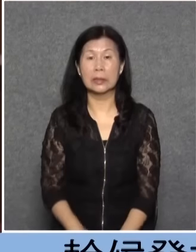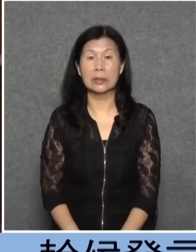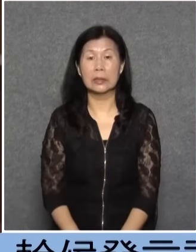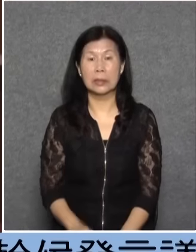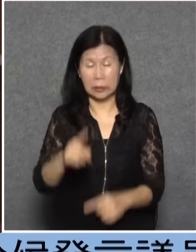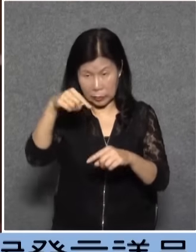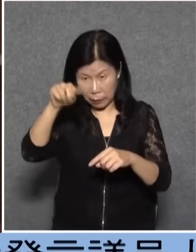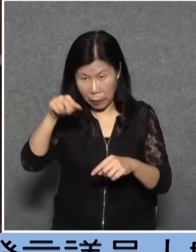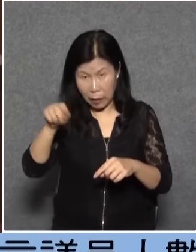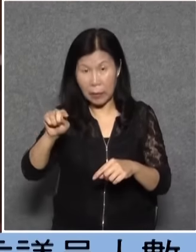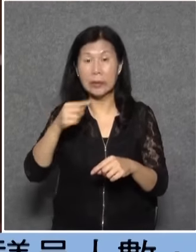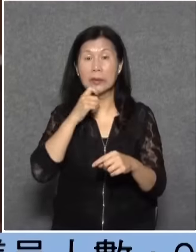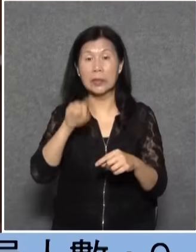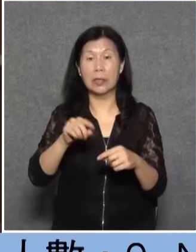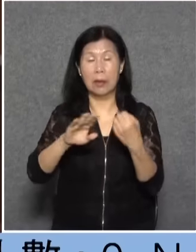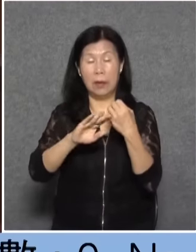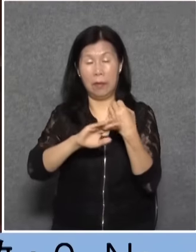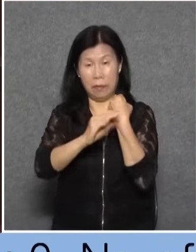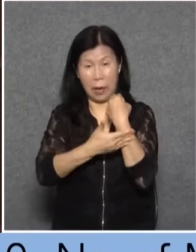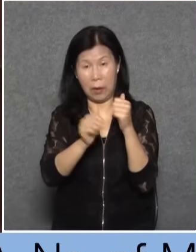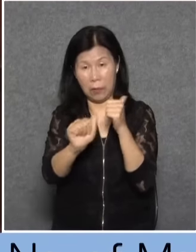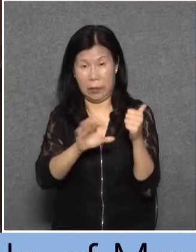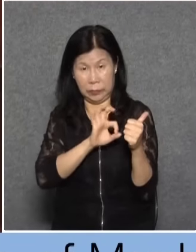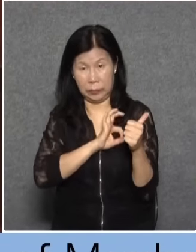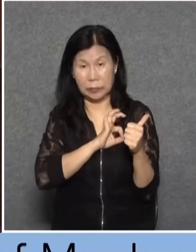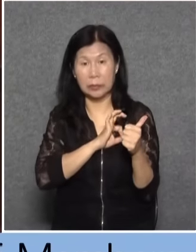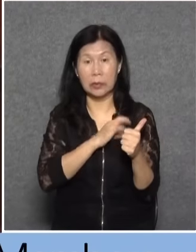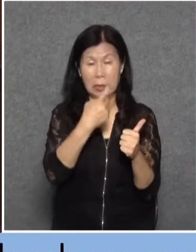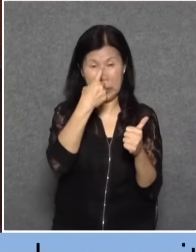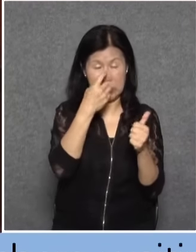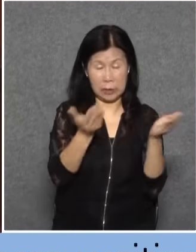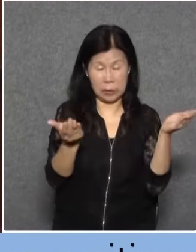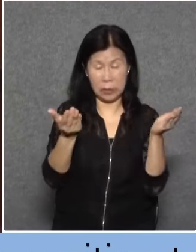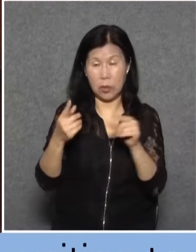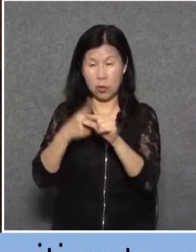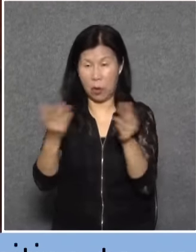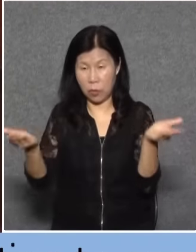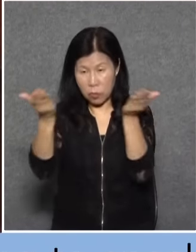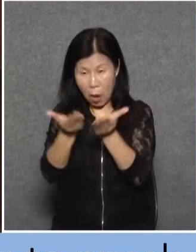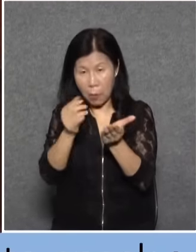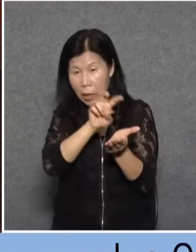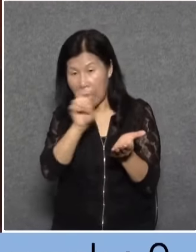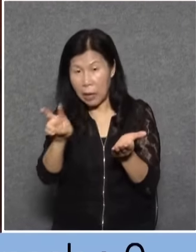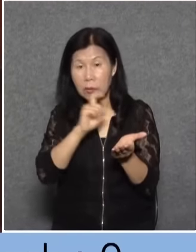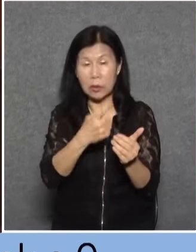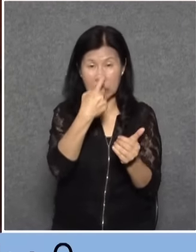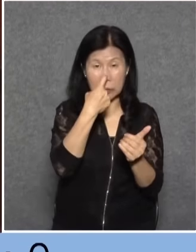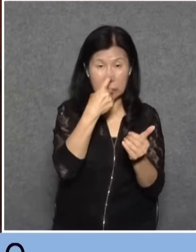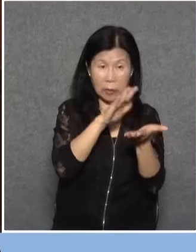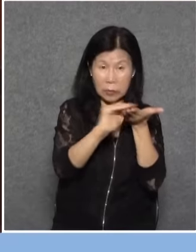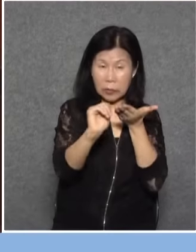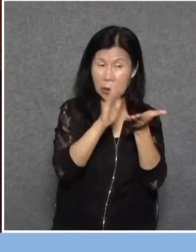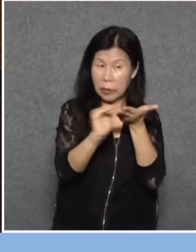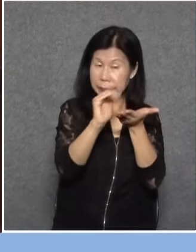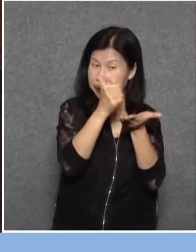議期間咧，即係所有嘅法案委員會都係嘅。我哋好多時候就揾個英文嘅文本同中文嚟做一個對照。點解個英文文本可以寫到咁清